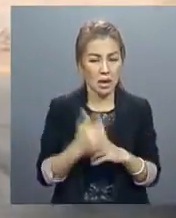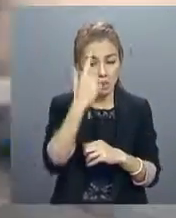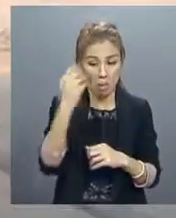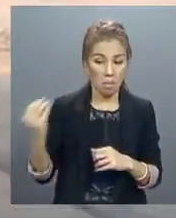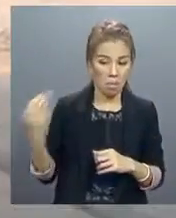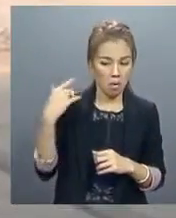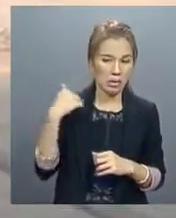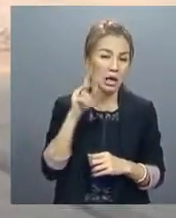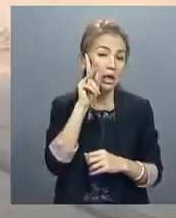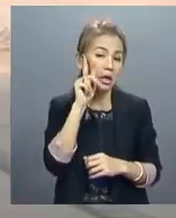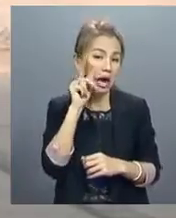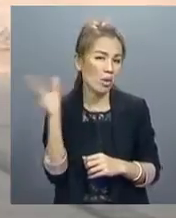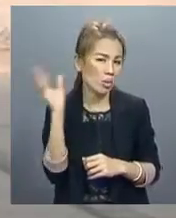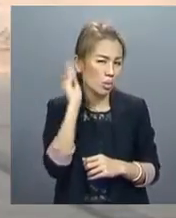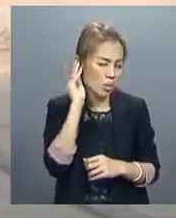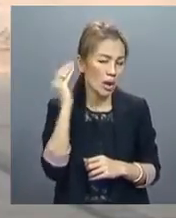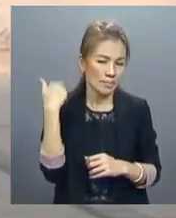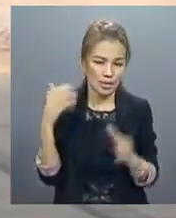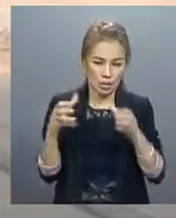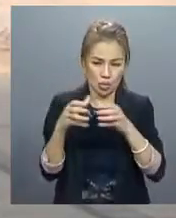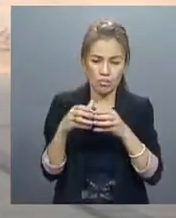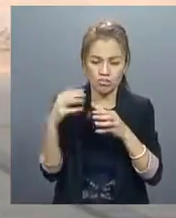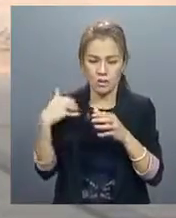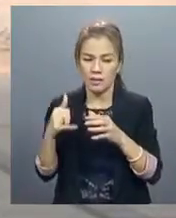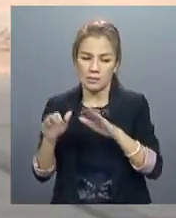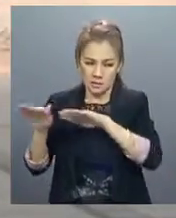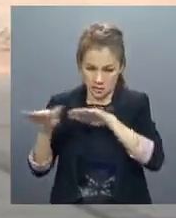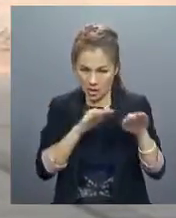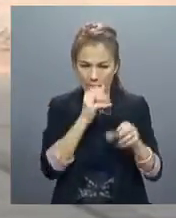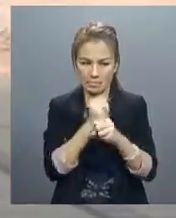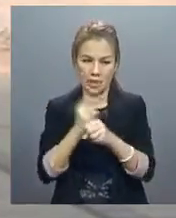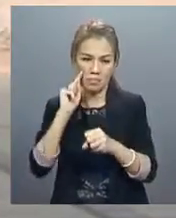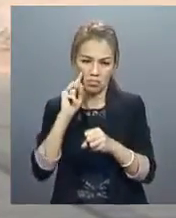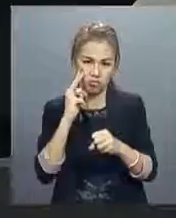ว่าแนวร่วมผู้ก่อความไม่สงบยังมีการเตรียมก่อเหตุอย่างต่อเนื่องในพื้นที่ครับ